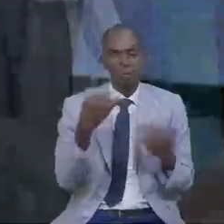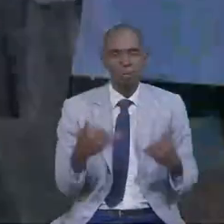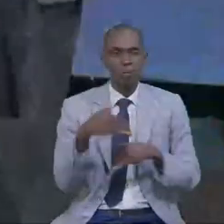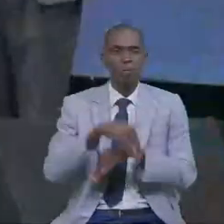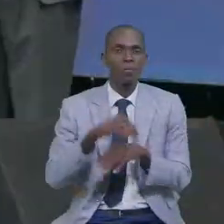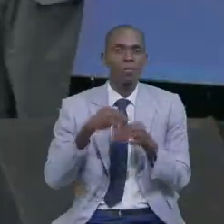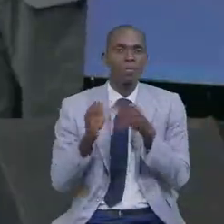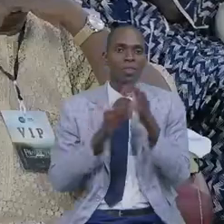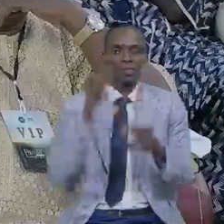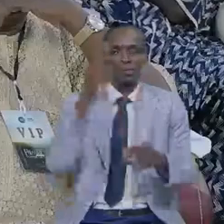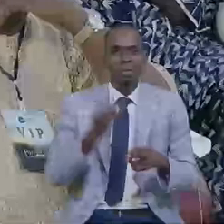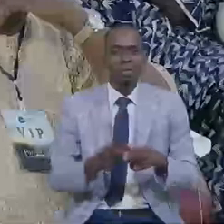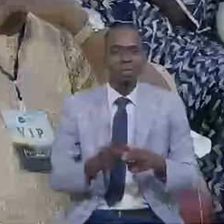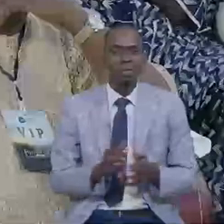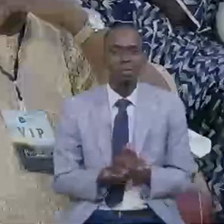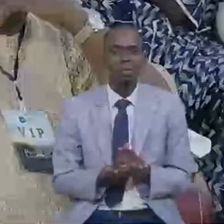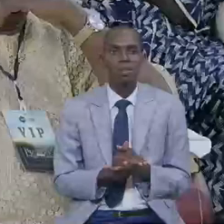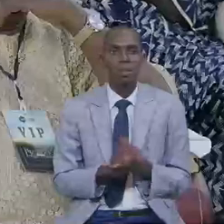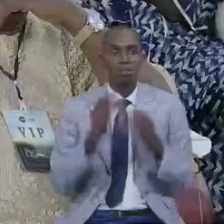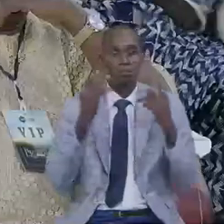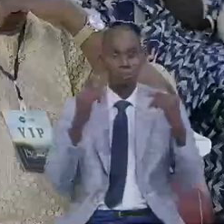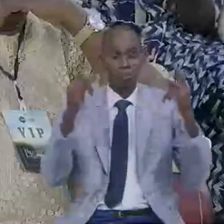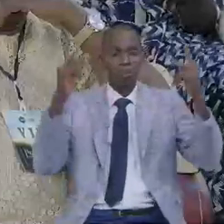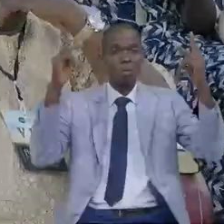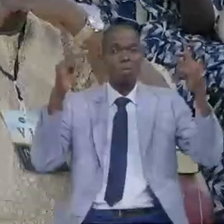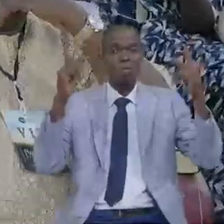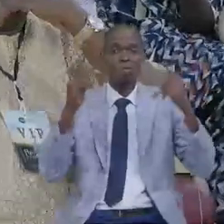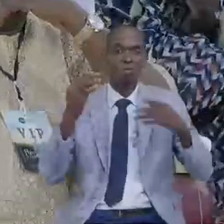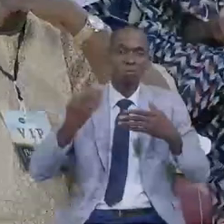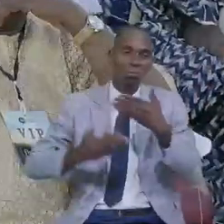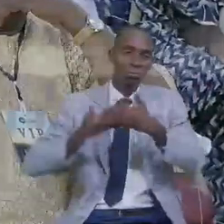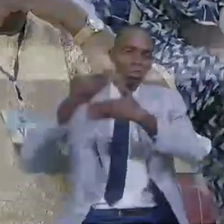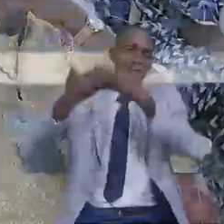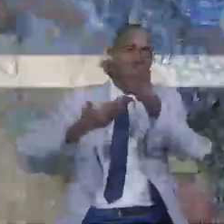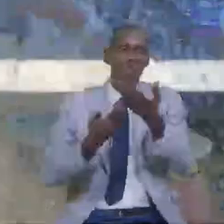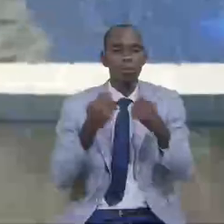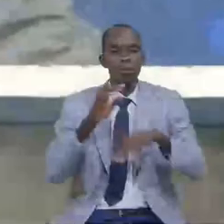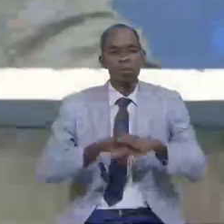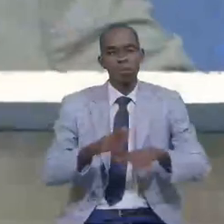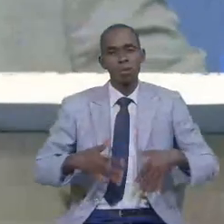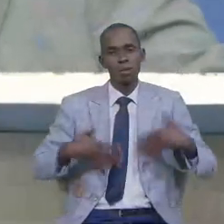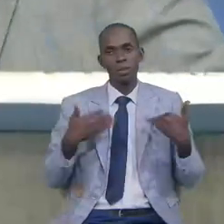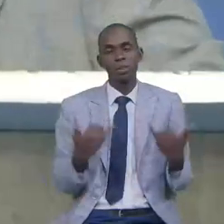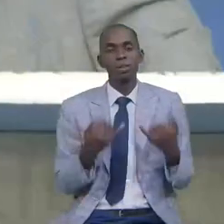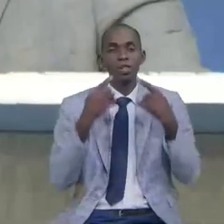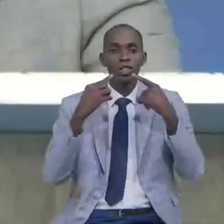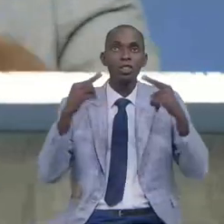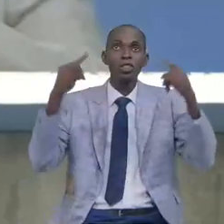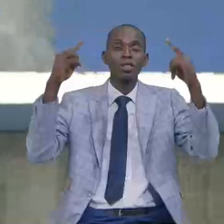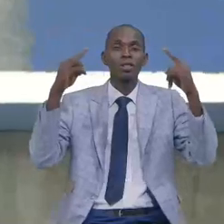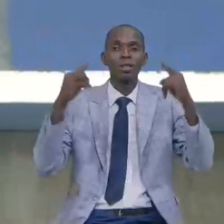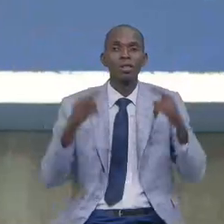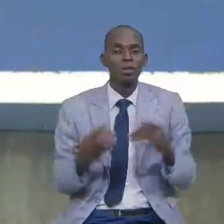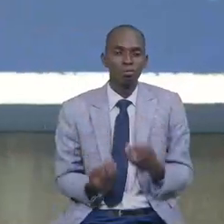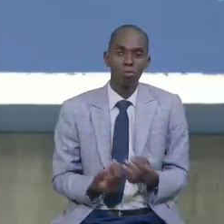nom de Jésus. La prospérité, le progrès venant sur votre vie. Le succès,